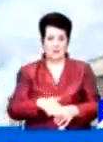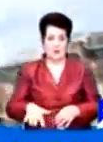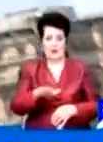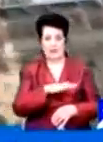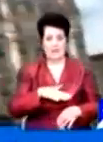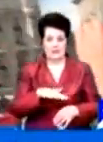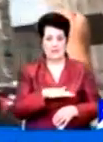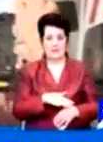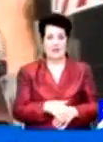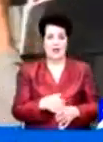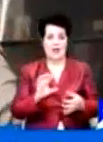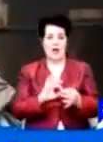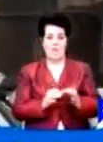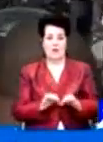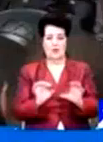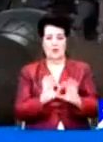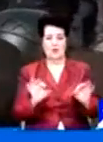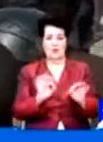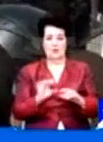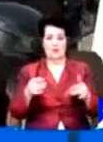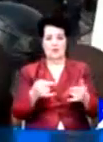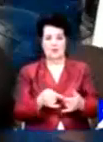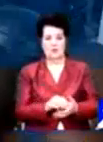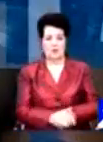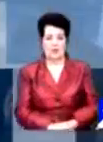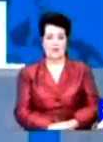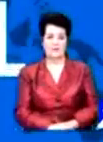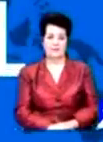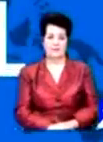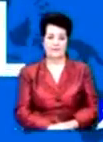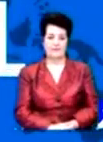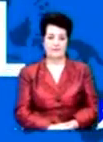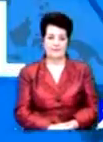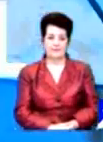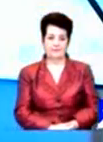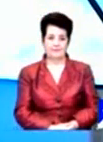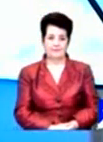teritoriul francez. Amănunte peste câteva momente în telejurnal.